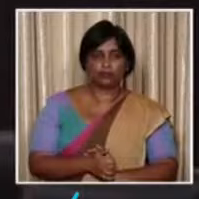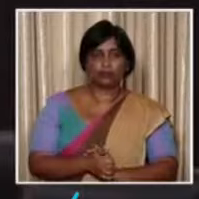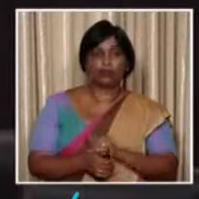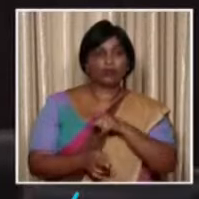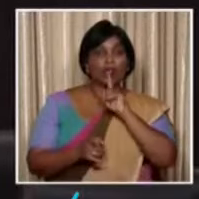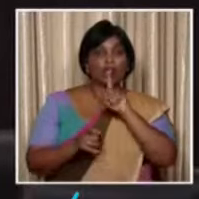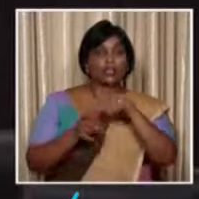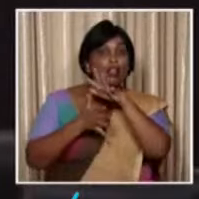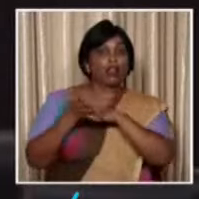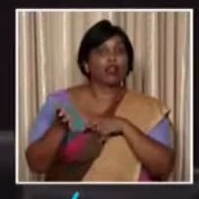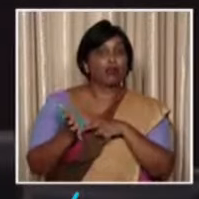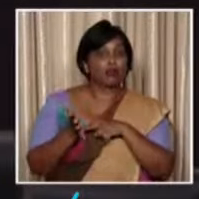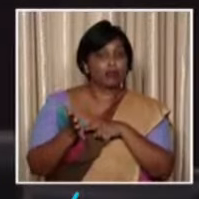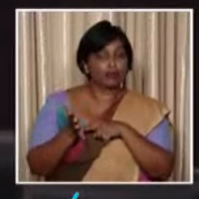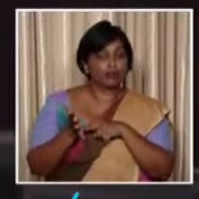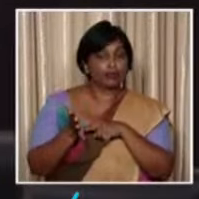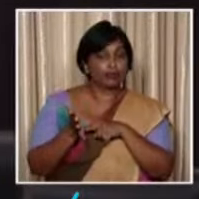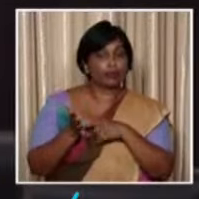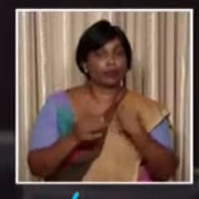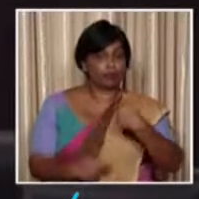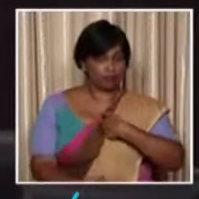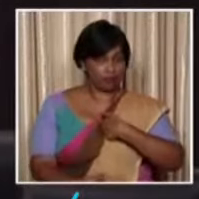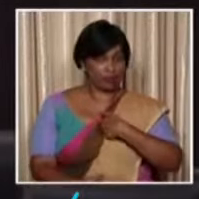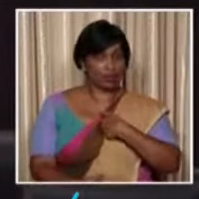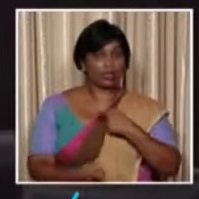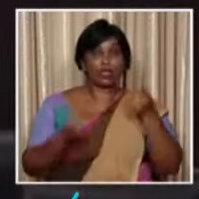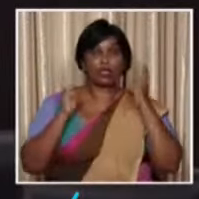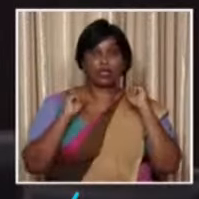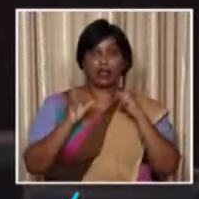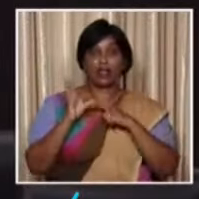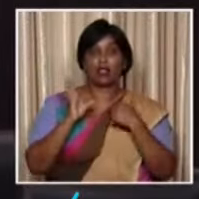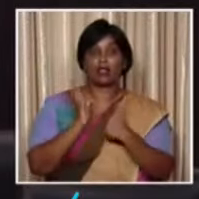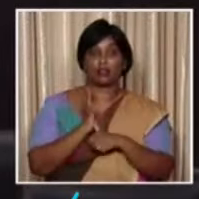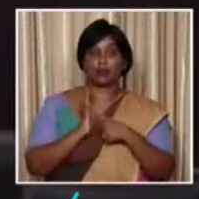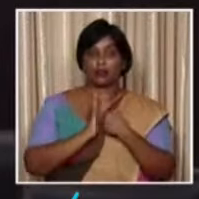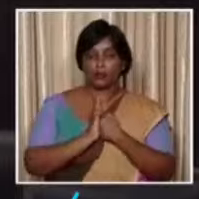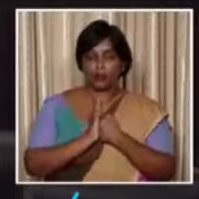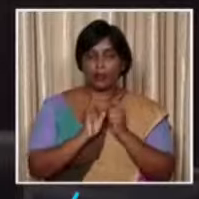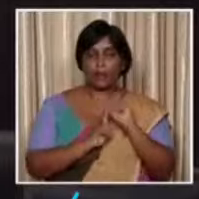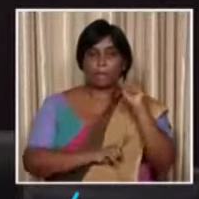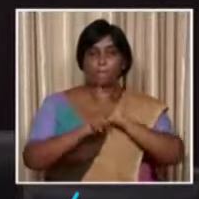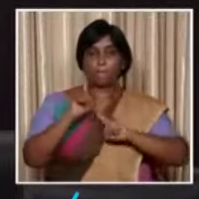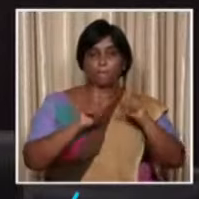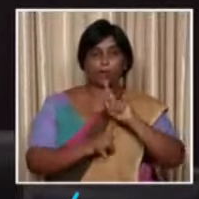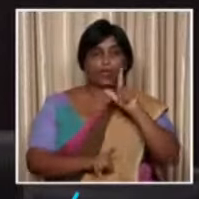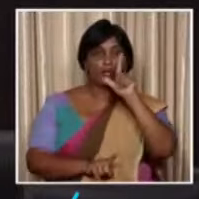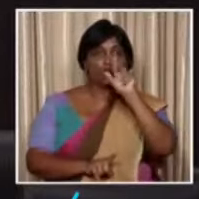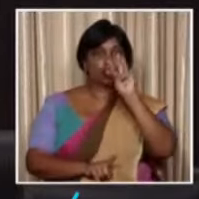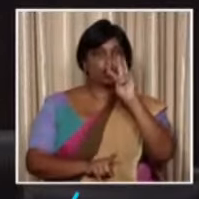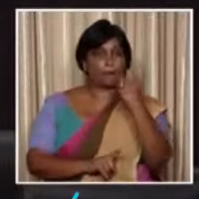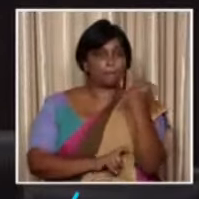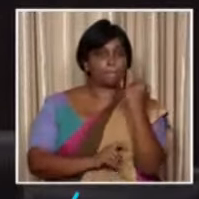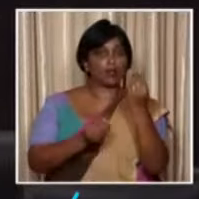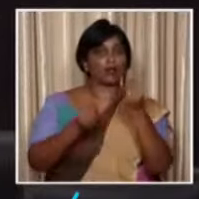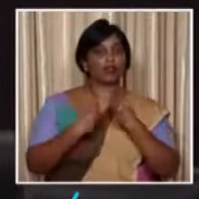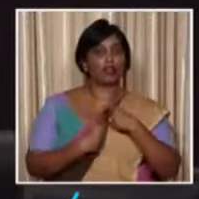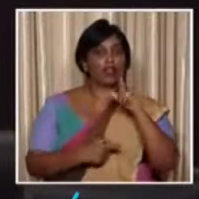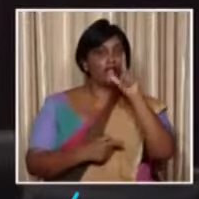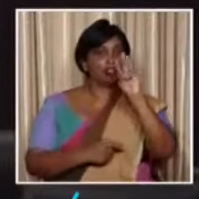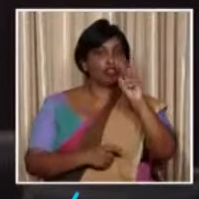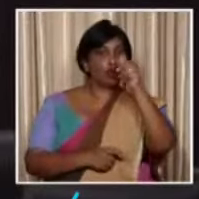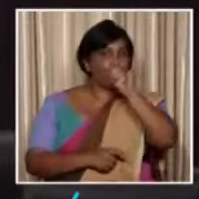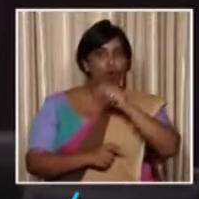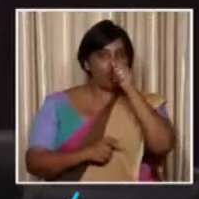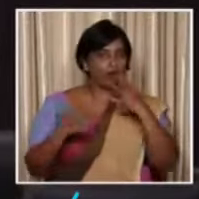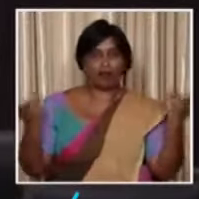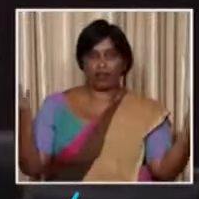මේකේ තියෙන මොකද්ද මට ක්‍රීඩා පනතේ මේ උත්තරීතර පාර්ලිමේන්තුවෙන් 73 බලය දුන්නේ 73 හොරු හිටියේ